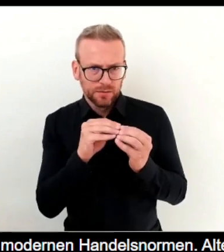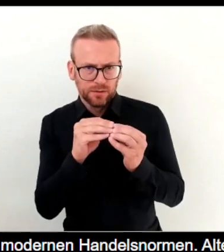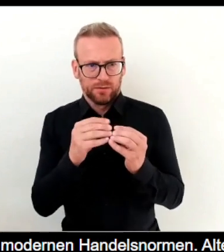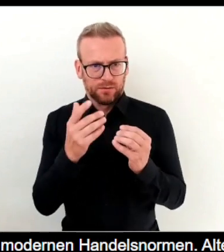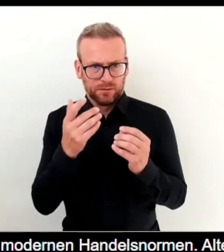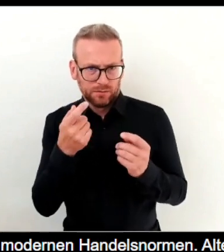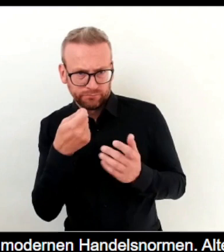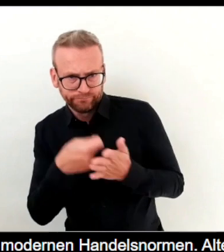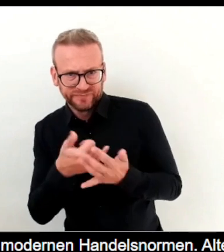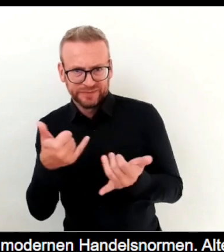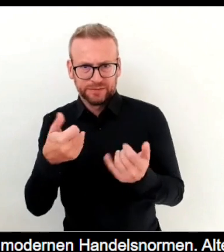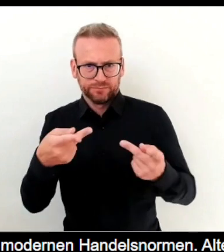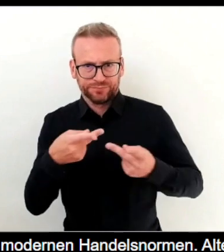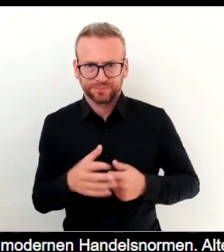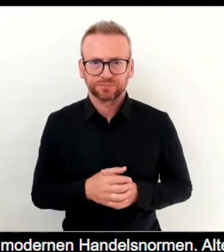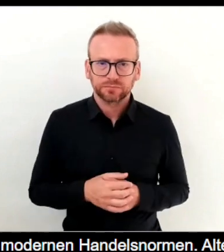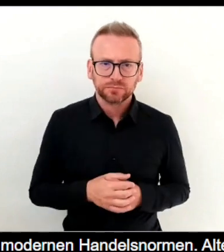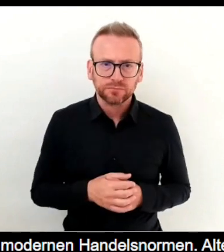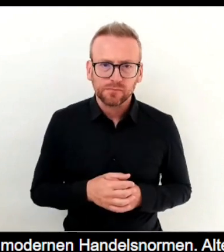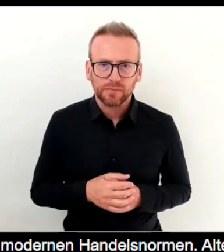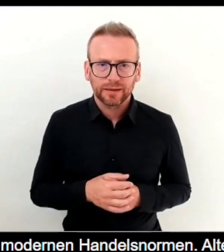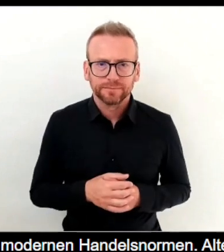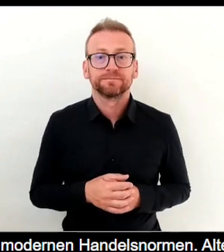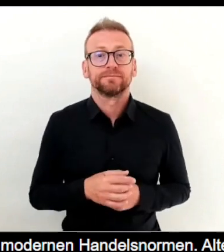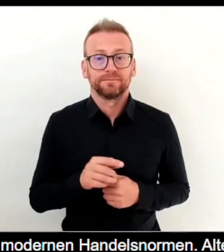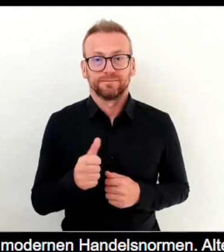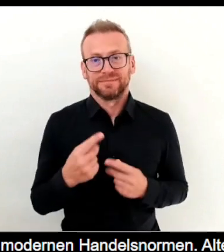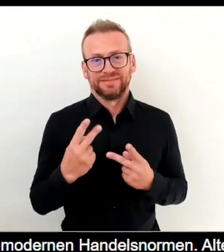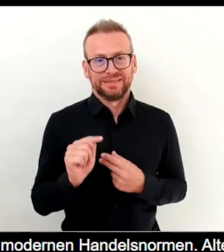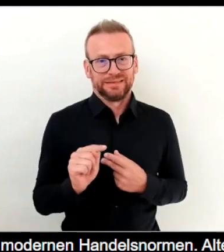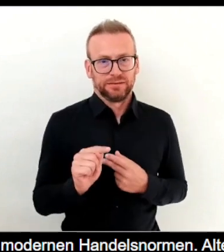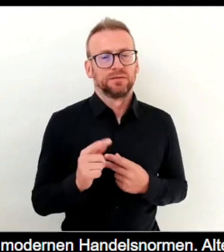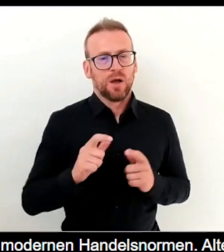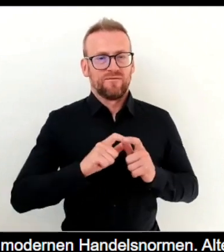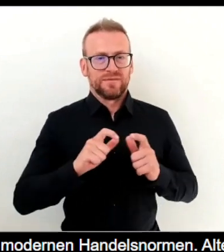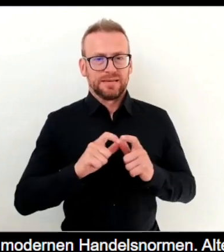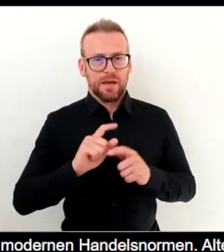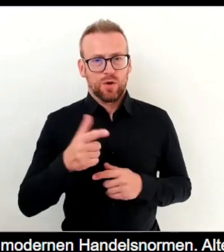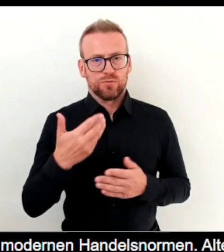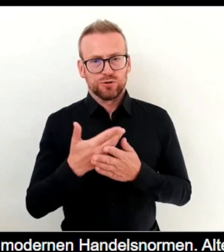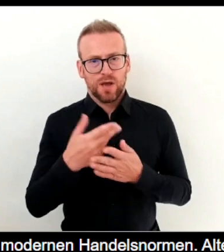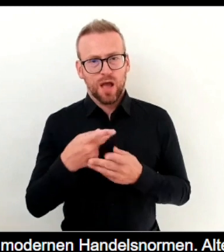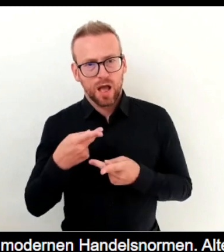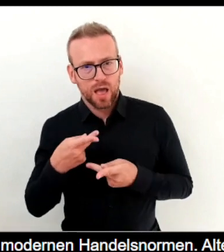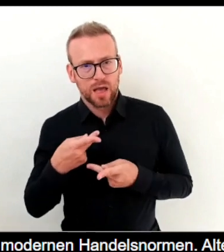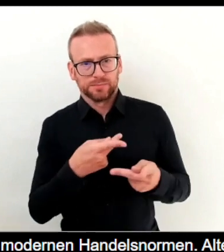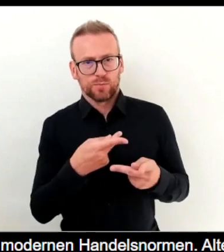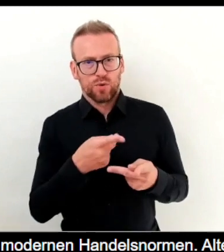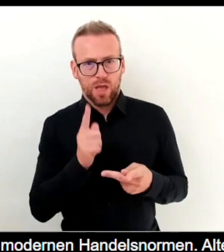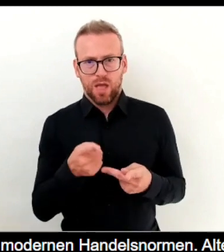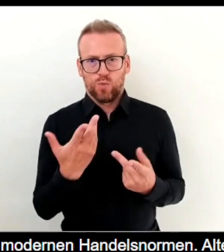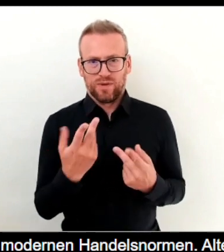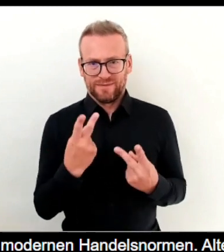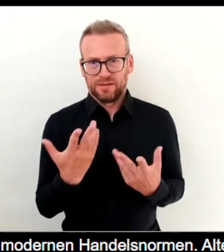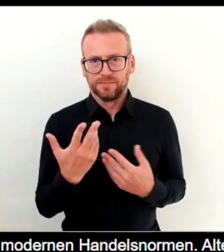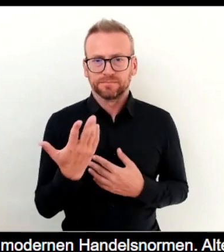zusammengehen können. Und das ist es, was wir immer wieder auch im Alltag zeigen müssen. Ich habe berichtet über